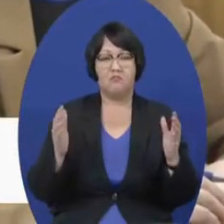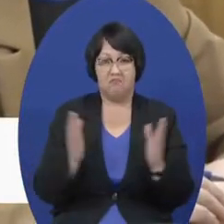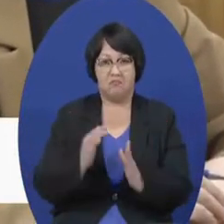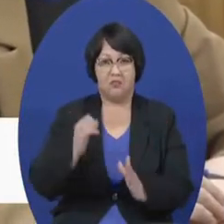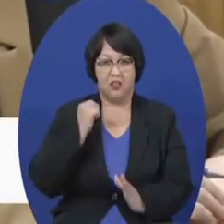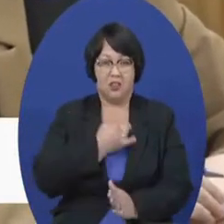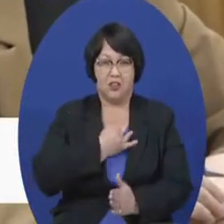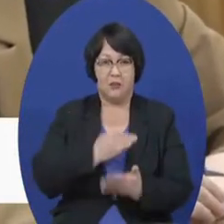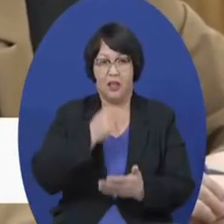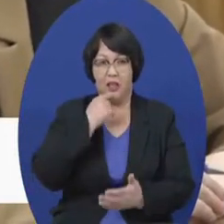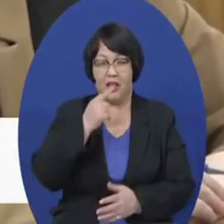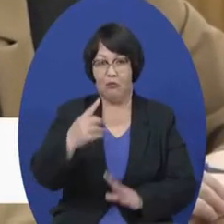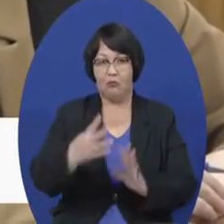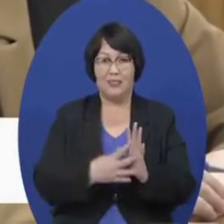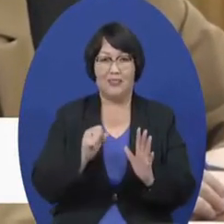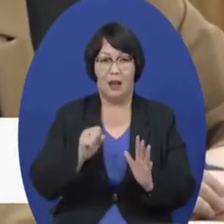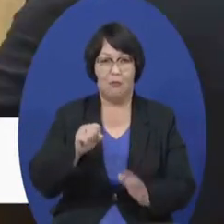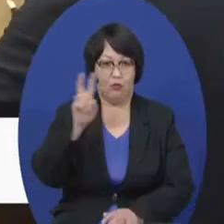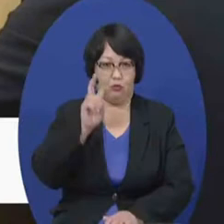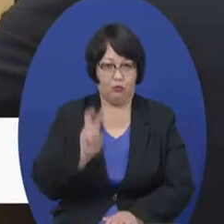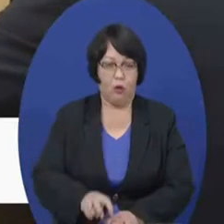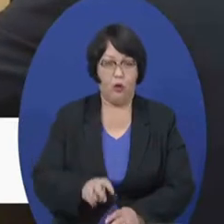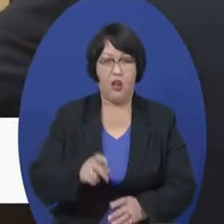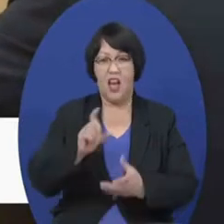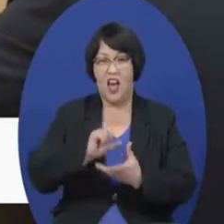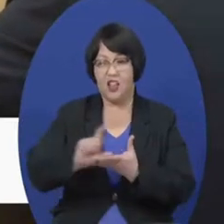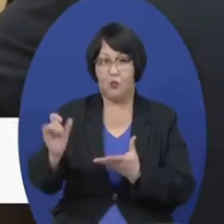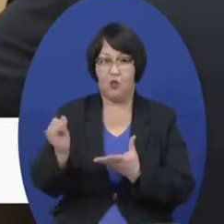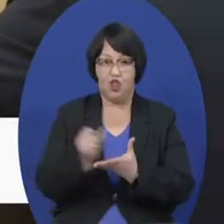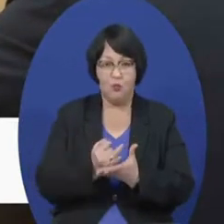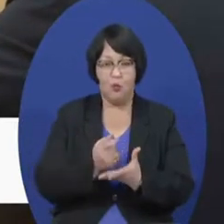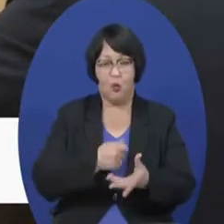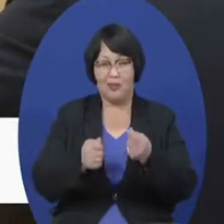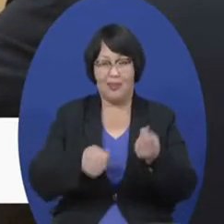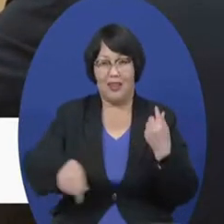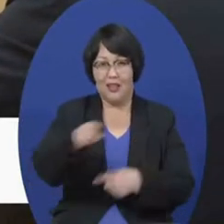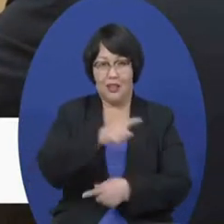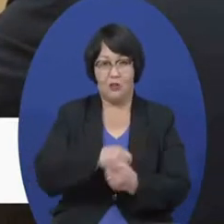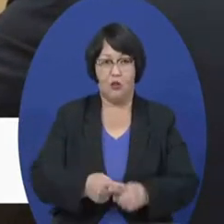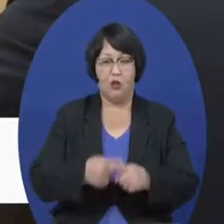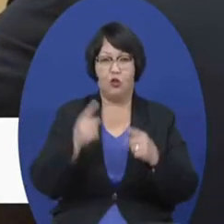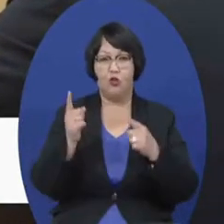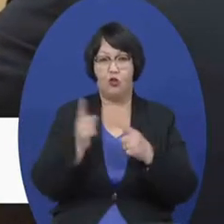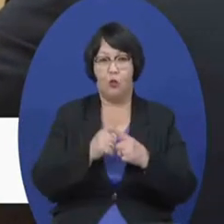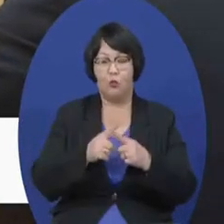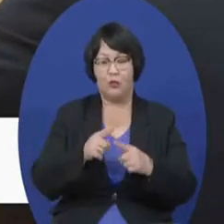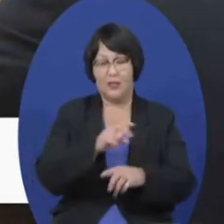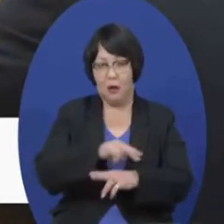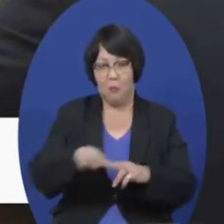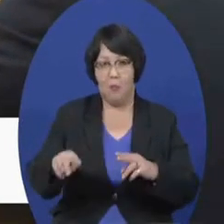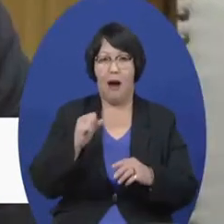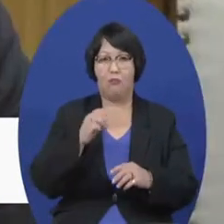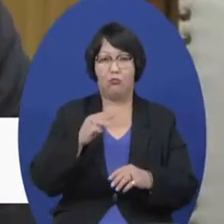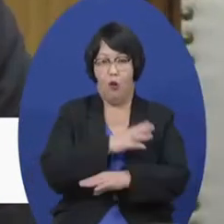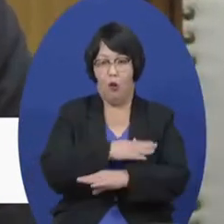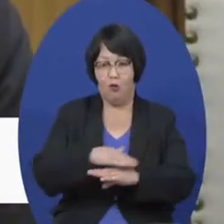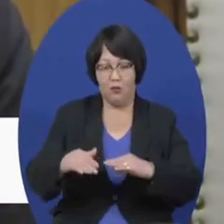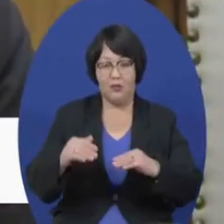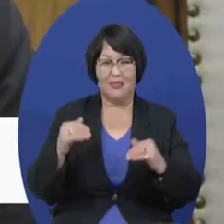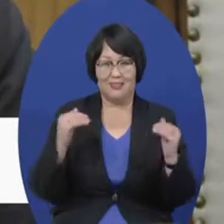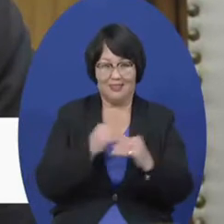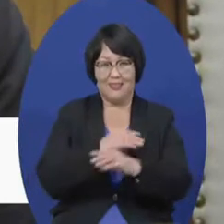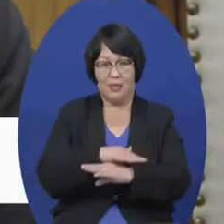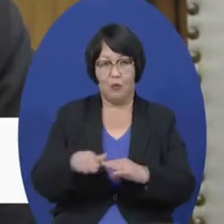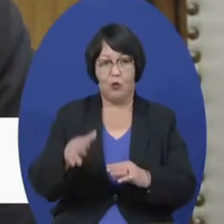байна. Талууд 19 сая гаруй Америк доллар байгаа худалдааны эргэлтийг нэмэгдүүлэх төмөр болон автозам, хөдөө аж ахуй, боловсрол,